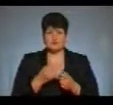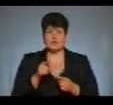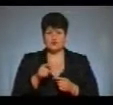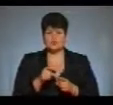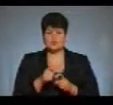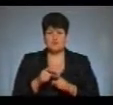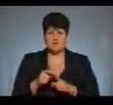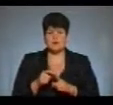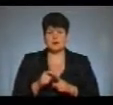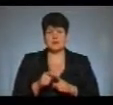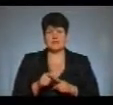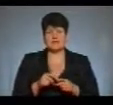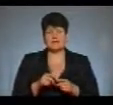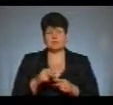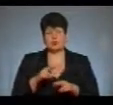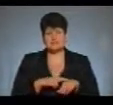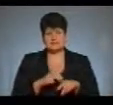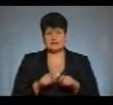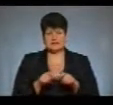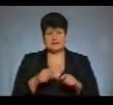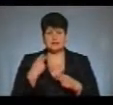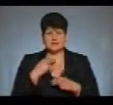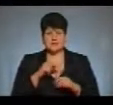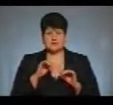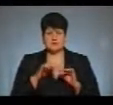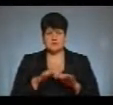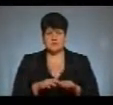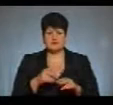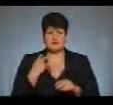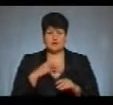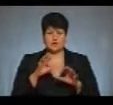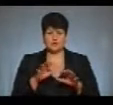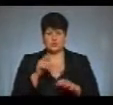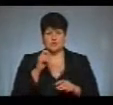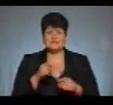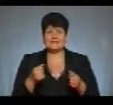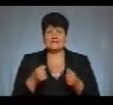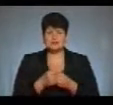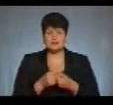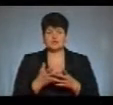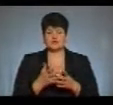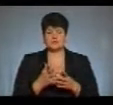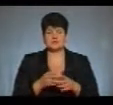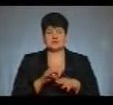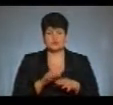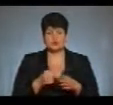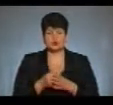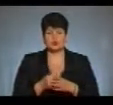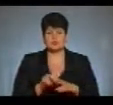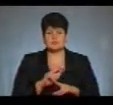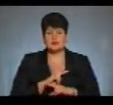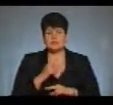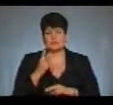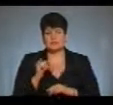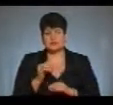словами, поліцейські порушили кримінальне провадження за статтею Кримінального кодексу України ДТП, що призвела до смерті двох і більше осіб. Його